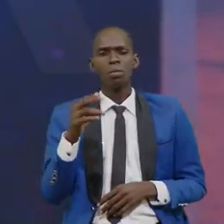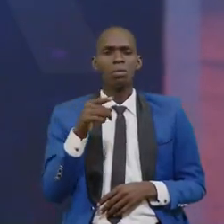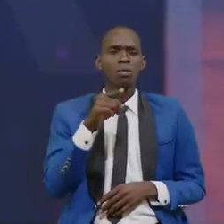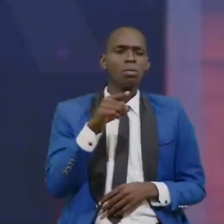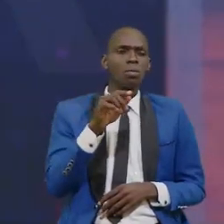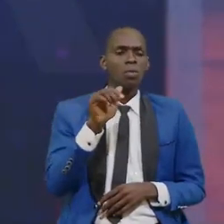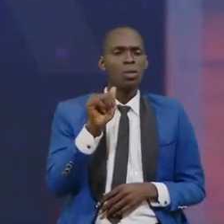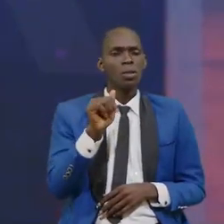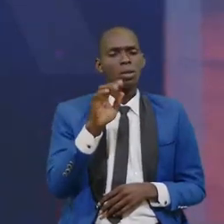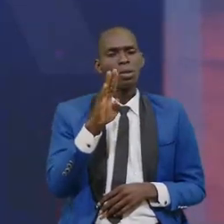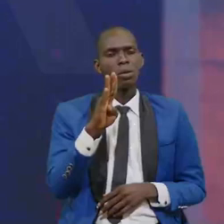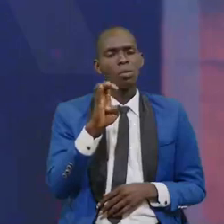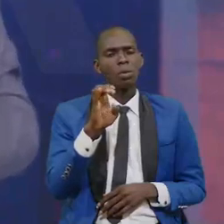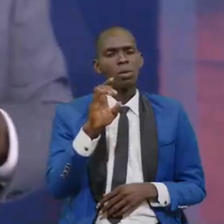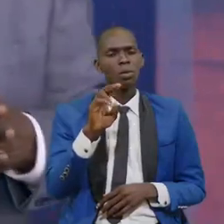je vois un quatrième.